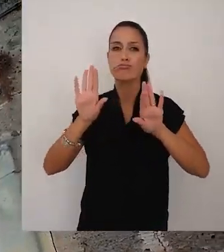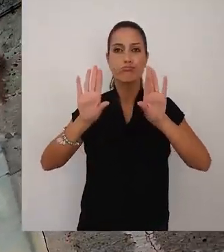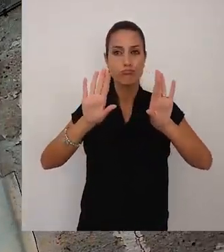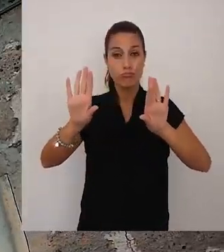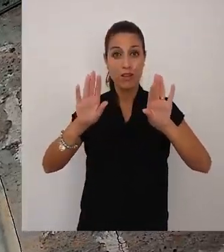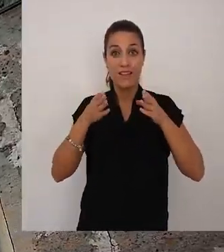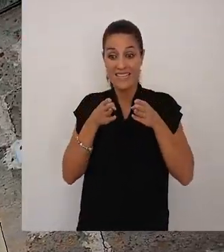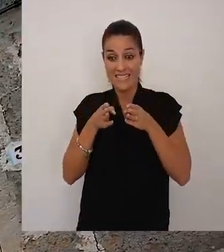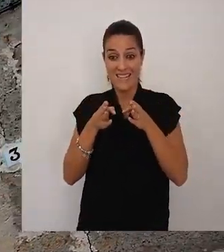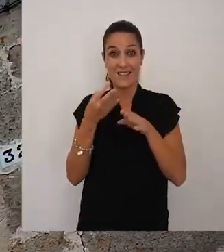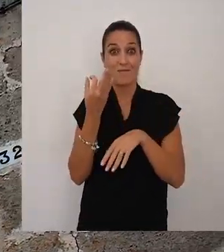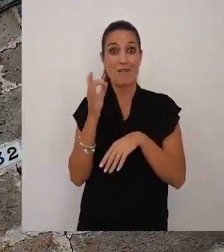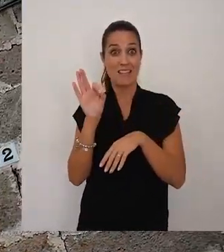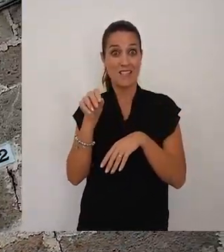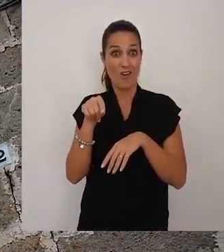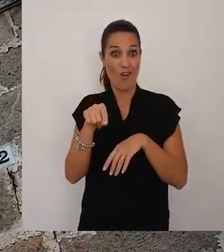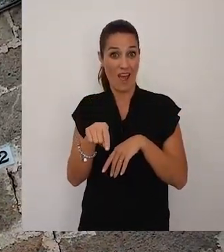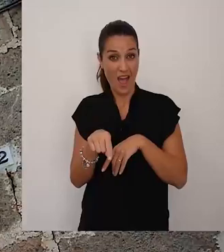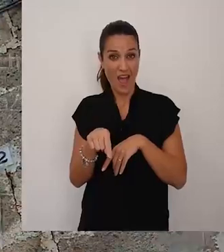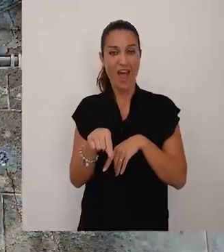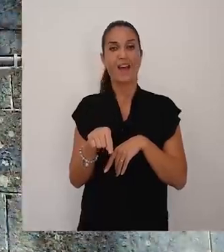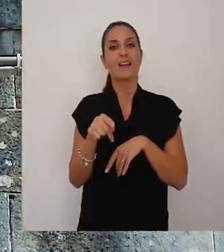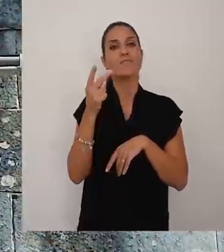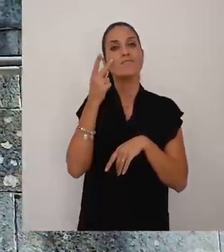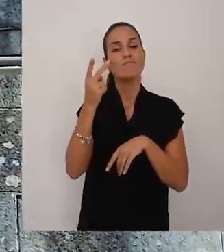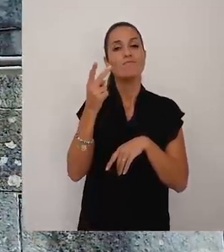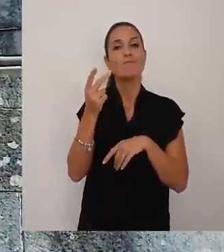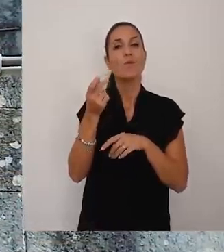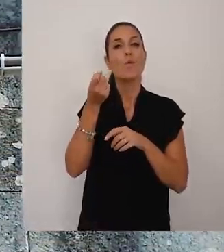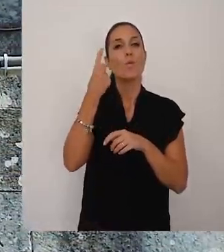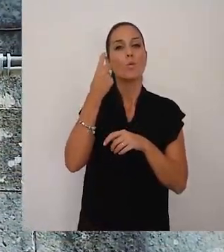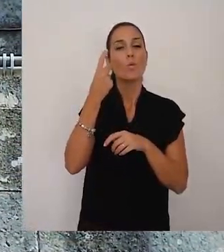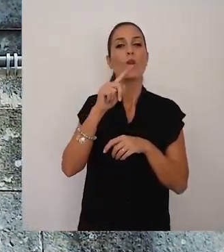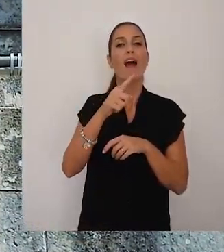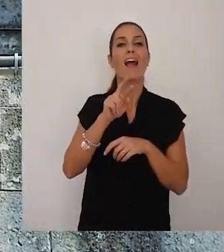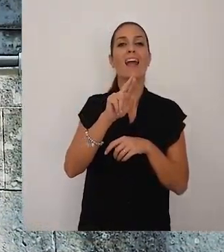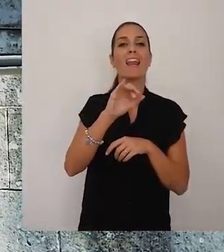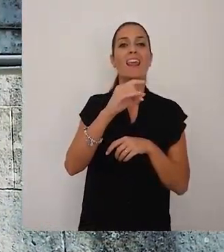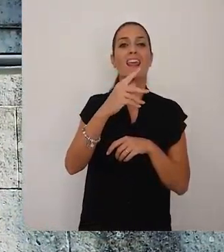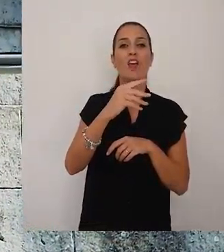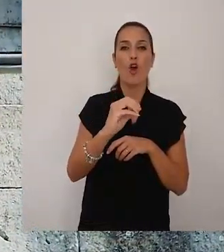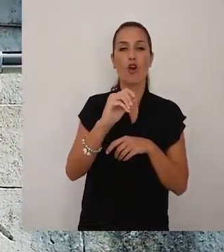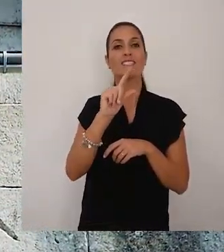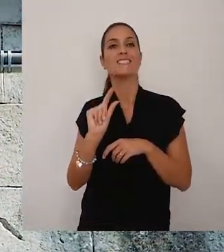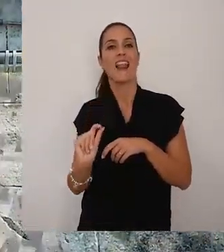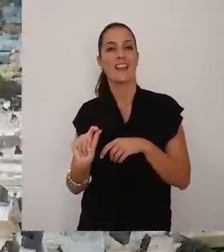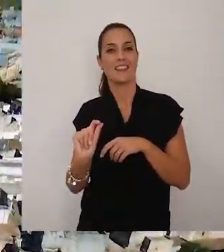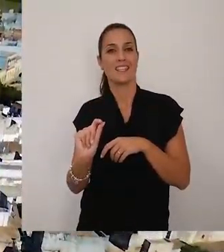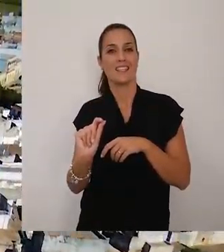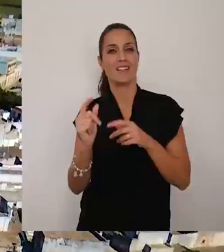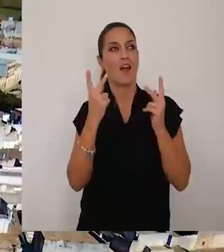in scorci caratteristici dove si fa viva la presenza autentica della cultura greco-salentina.